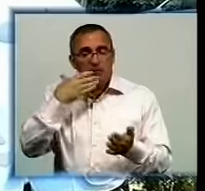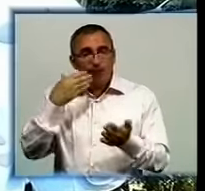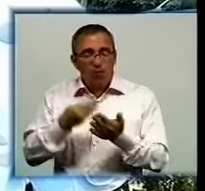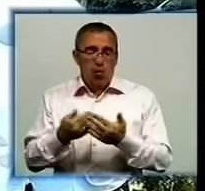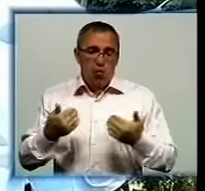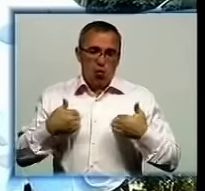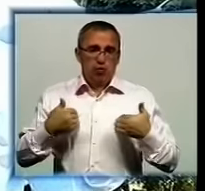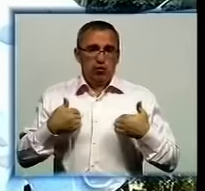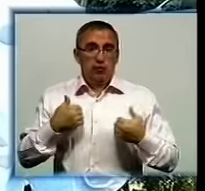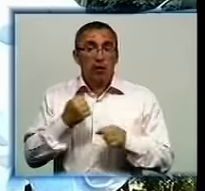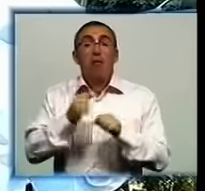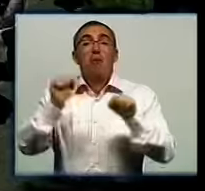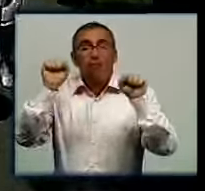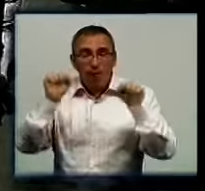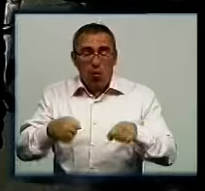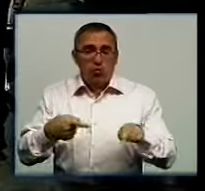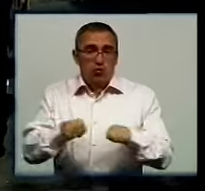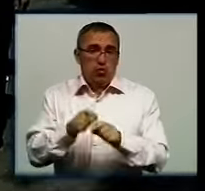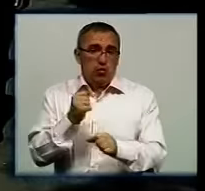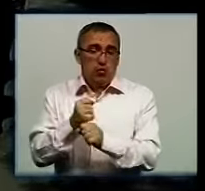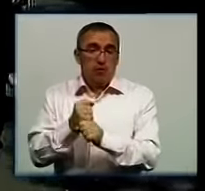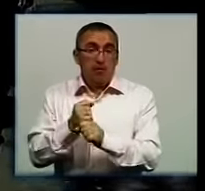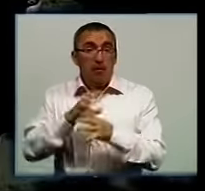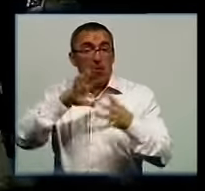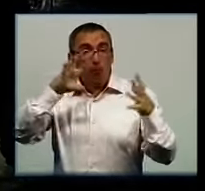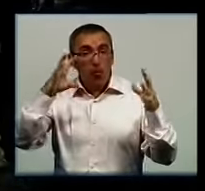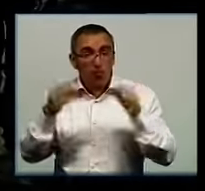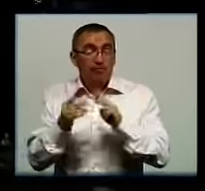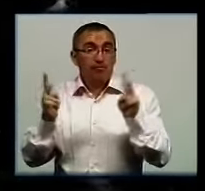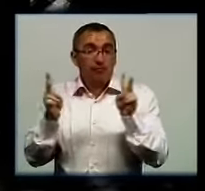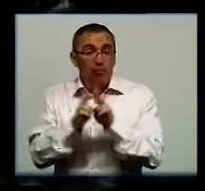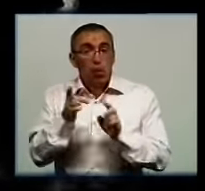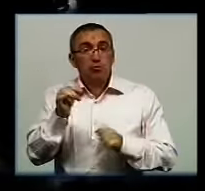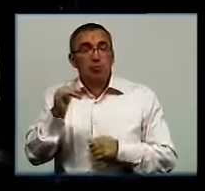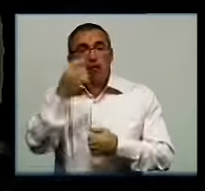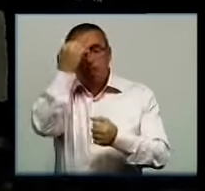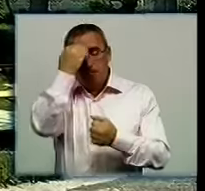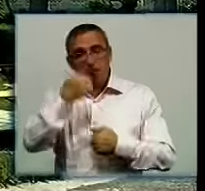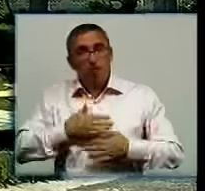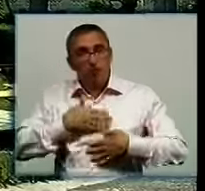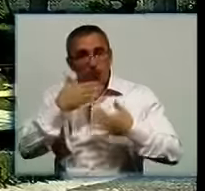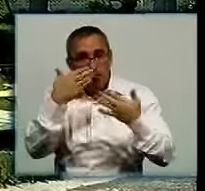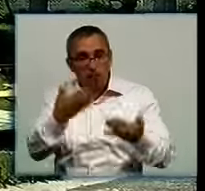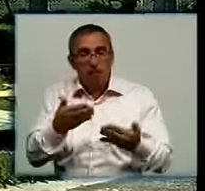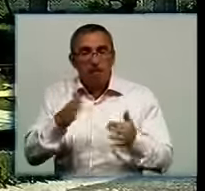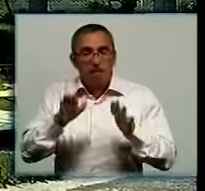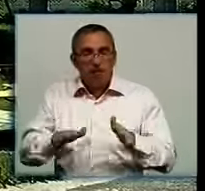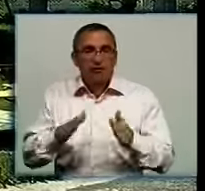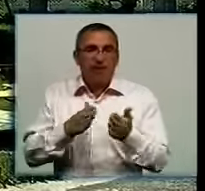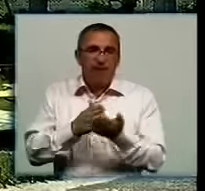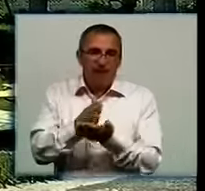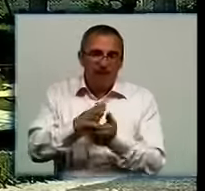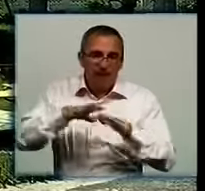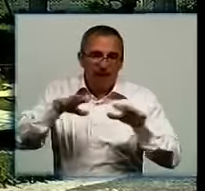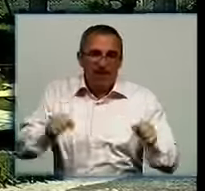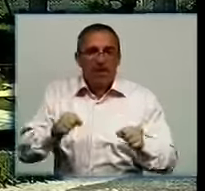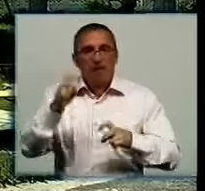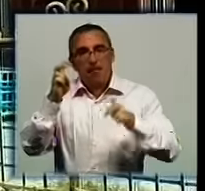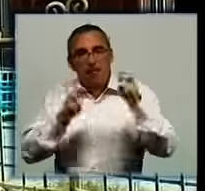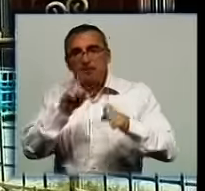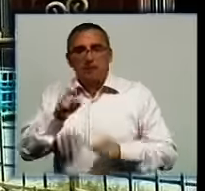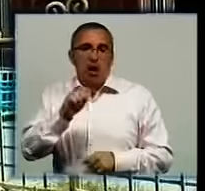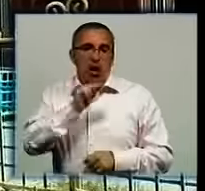хочемо зробити, а це можливо зробити. За підсумками зустрічі Сергій Кузьменко подякував керівникам місцевих органів влади і підприємств за